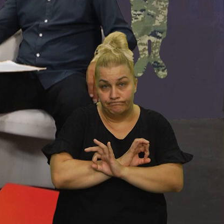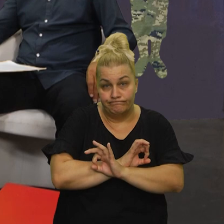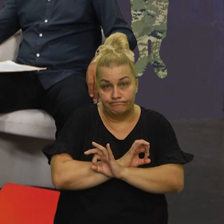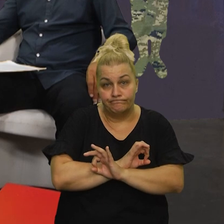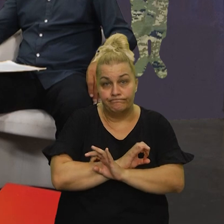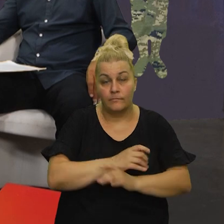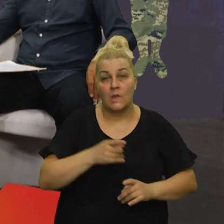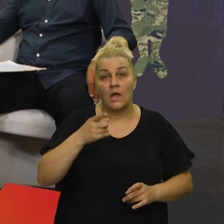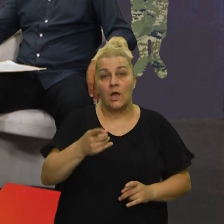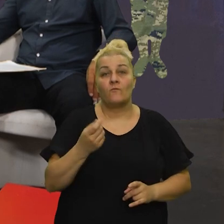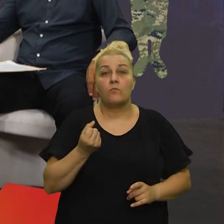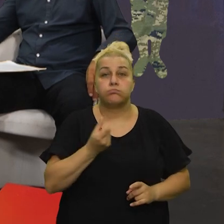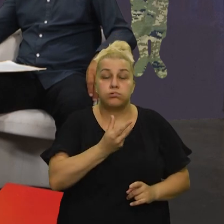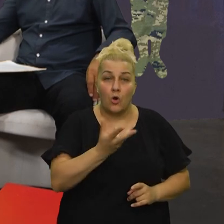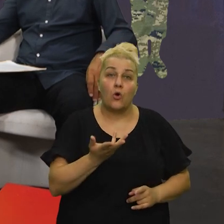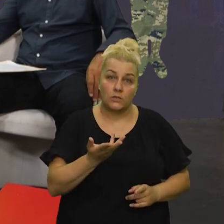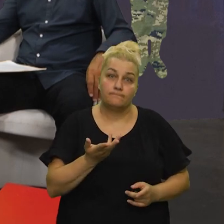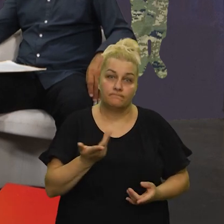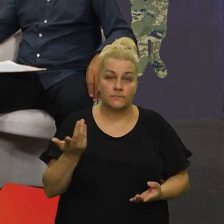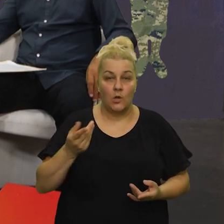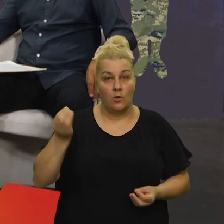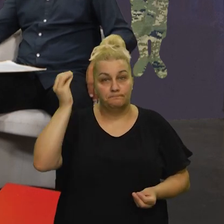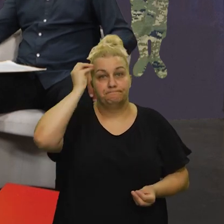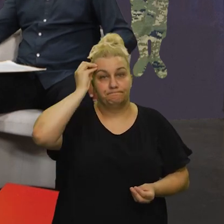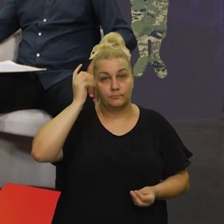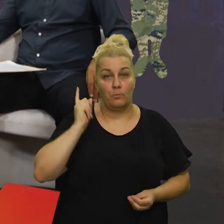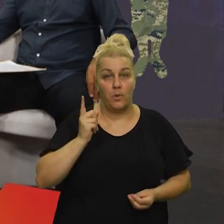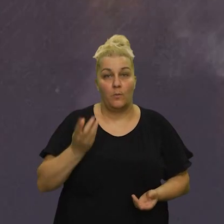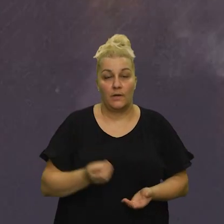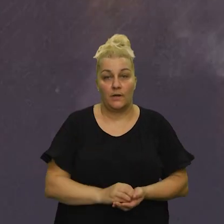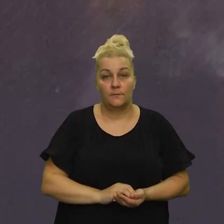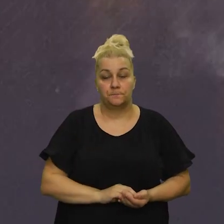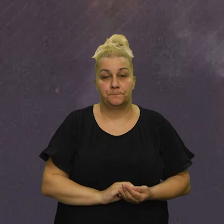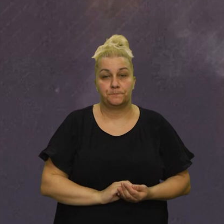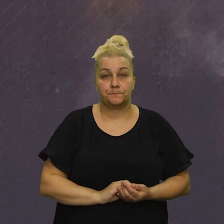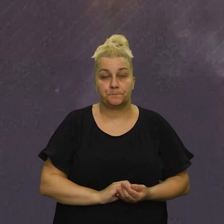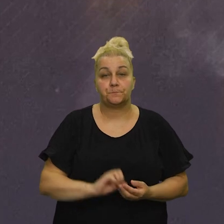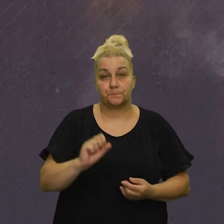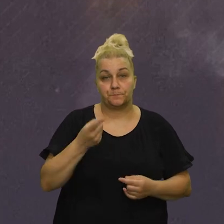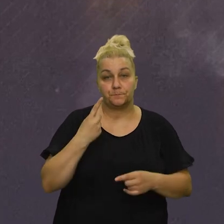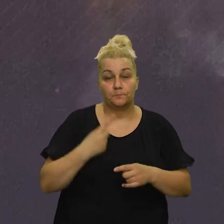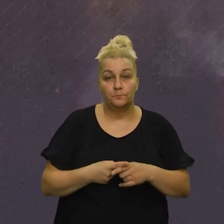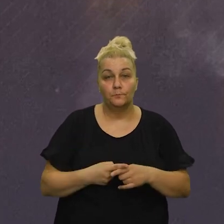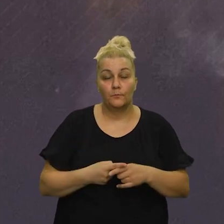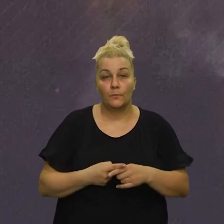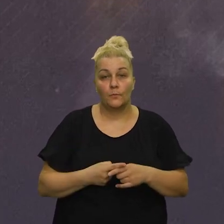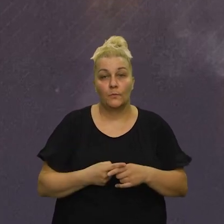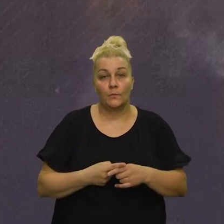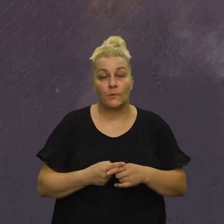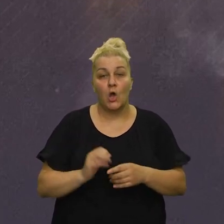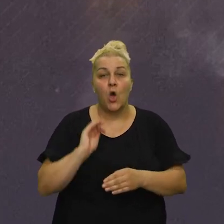Zaista jedna brojka koja, brojke koje opominju. Tako je. U, u, u,